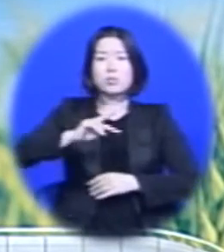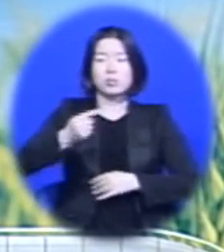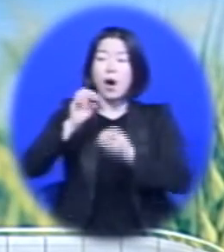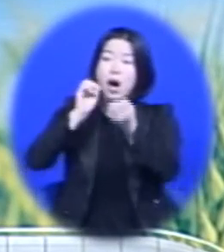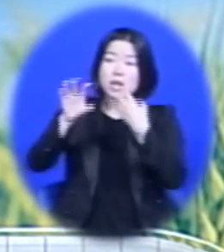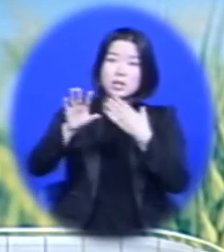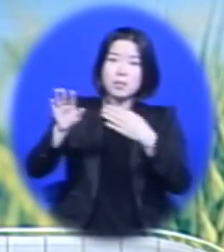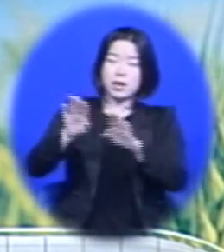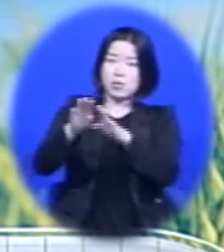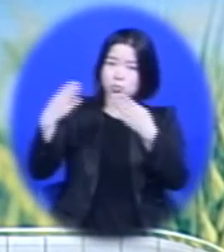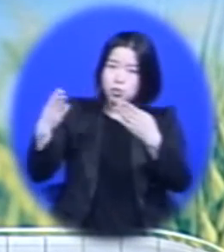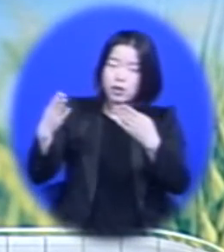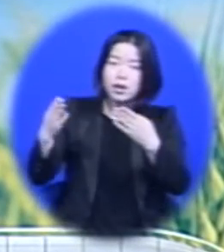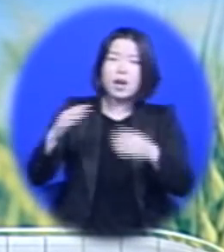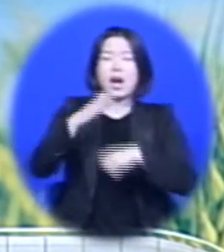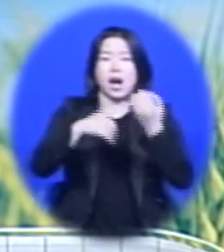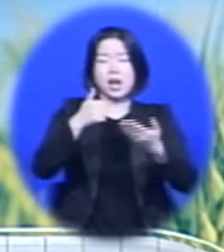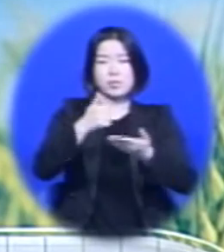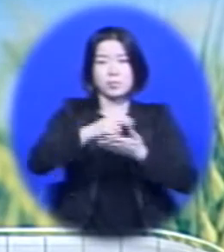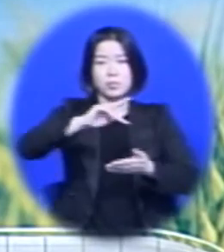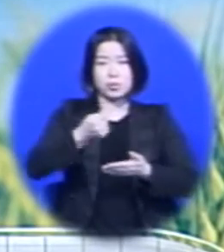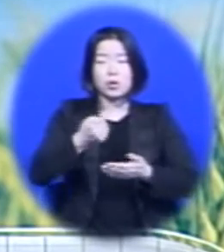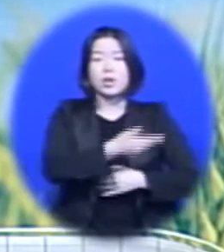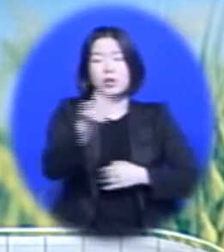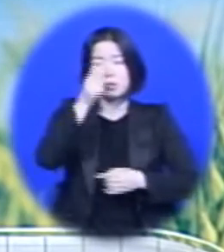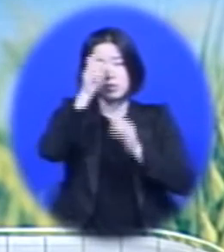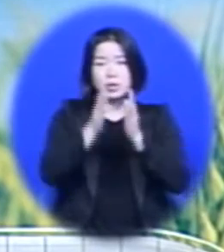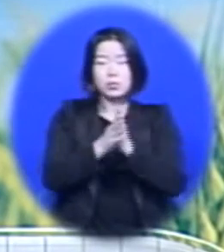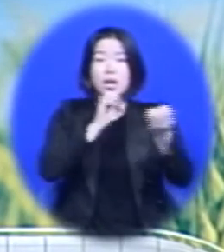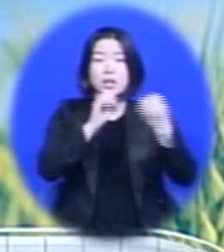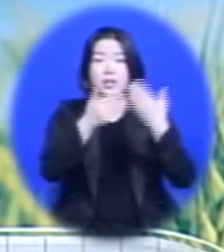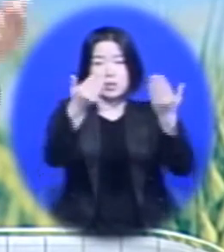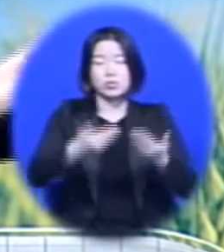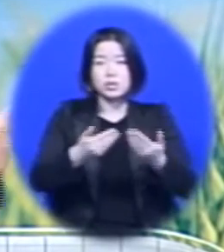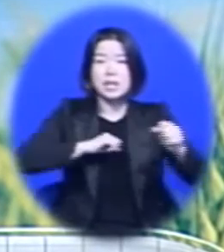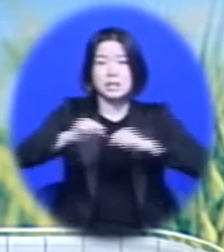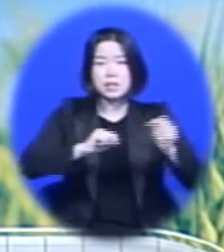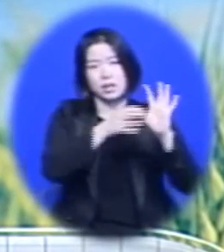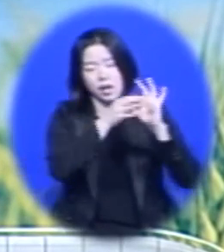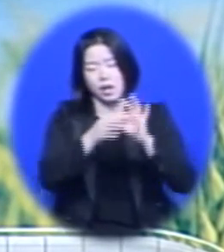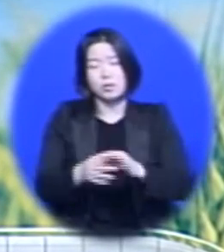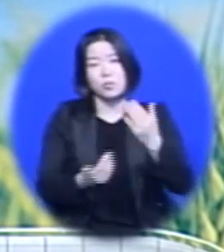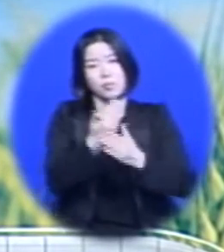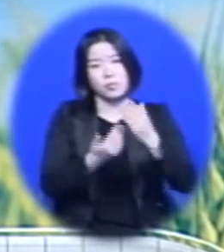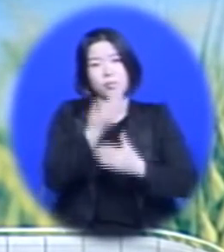문을 열어야 하나님이 여러분의 기도에 응답해 주시는 역사가 여러분에게 계속 일어나게 되는